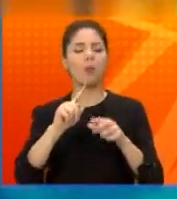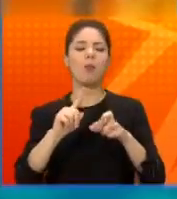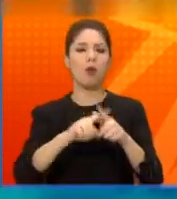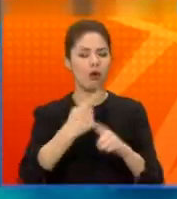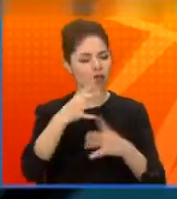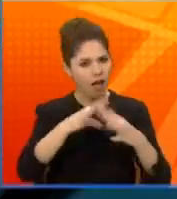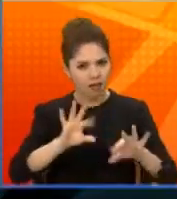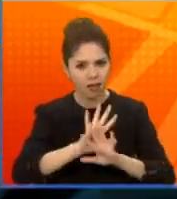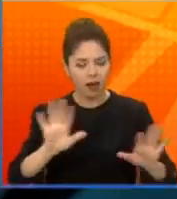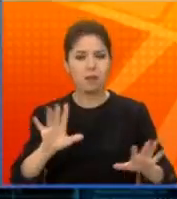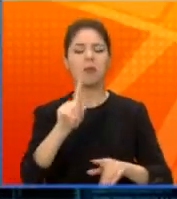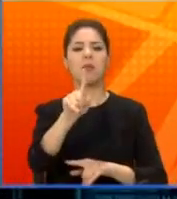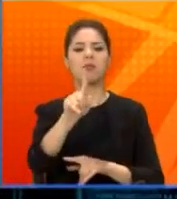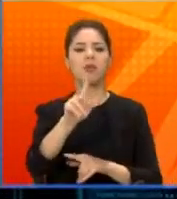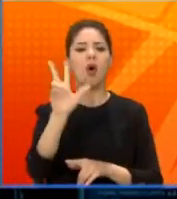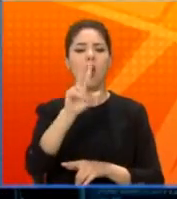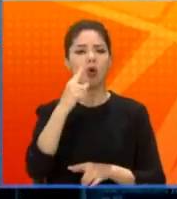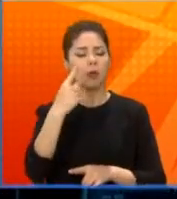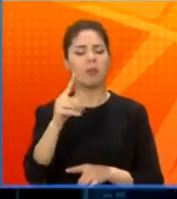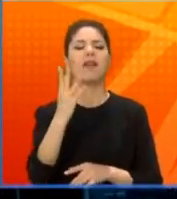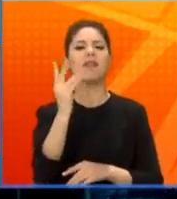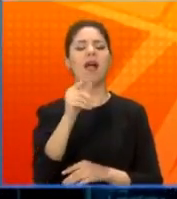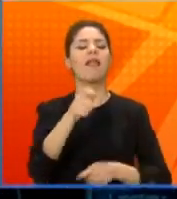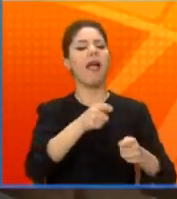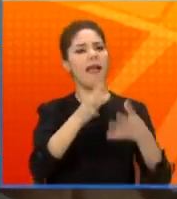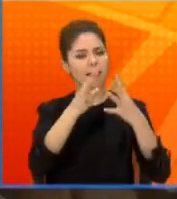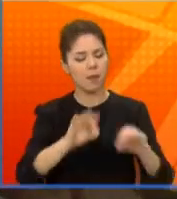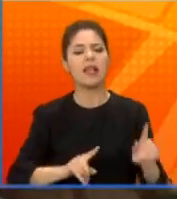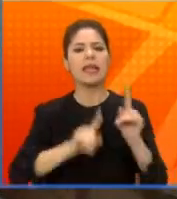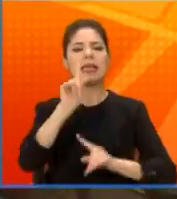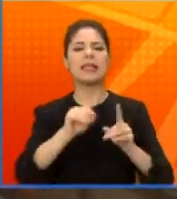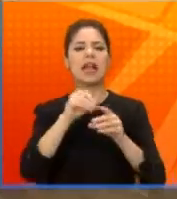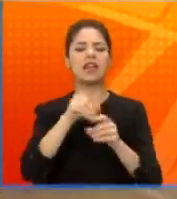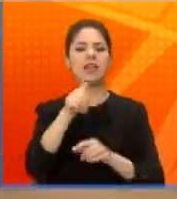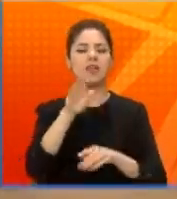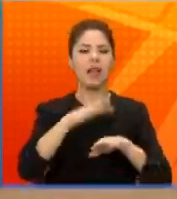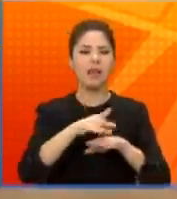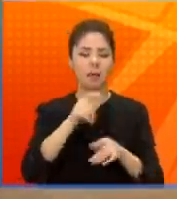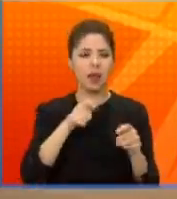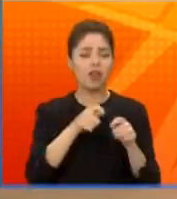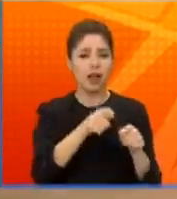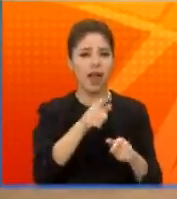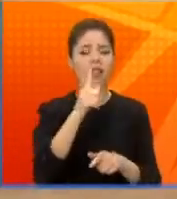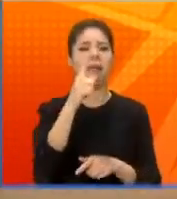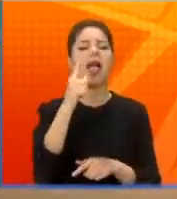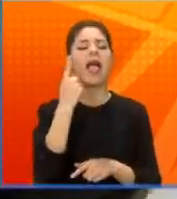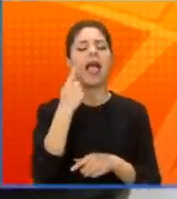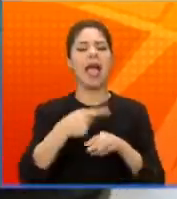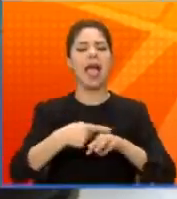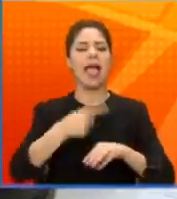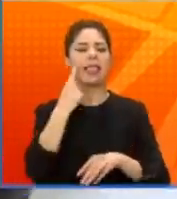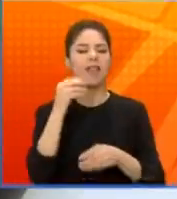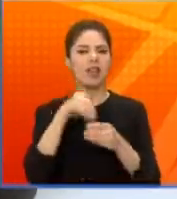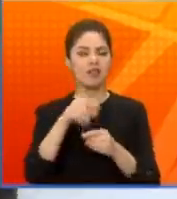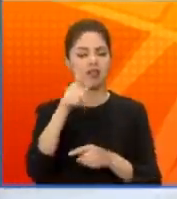46.742 dakikadan oluşan 31 eğitim şu anda hazır. İnternet üzerinden yapılacak eğitim için kayıtlar E-Devlet üzerinden başladı.